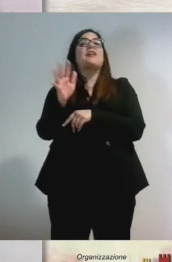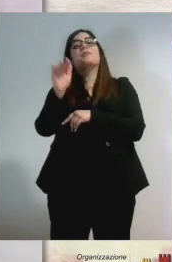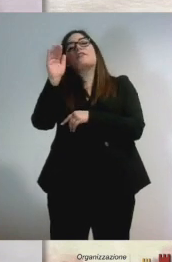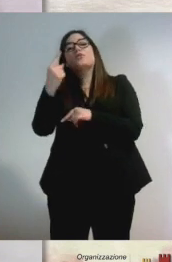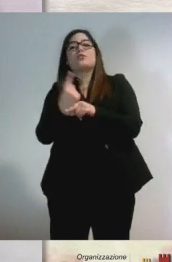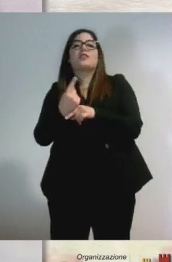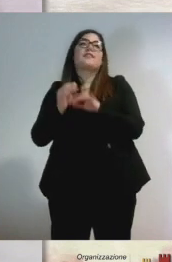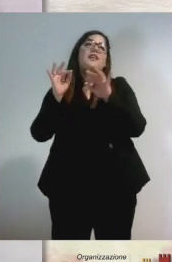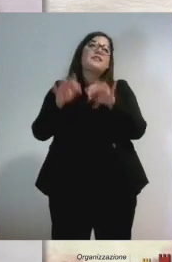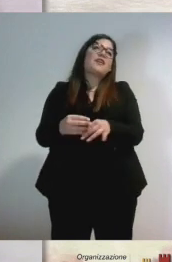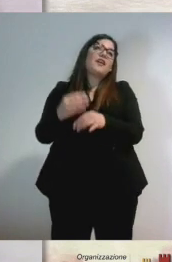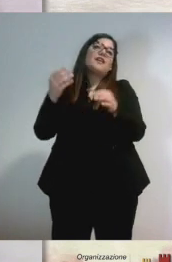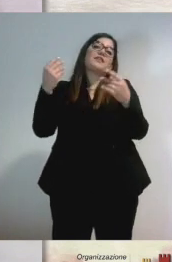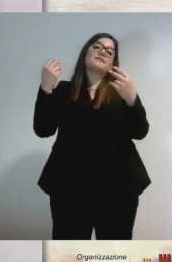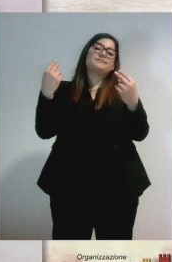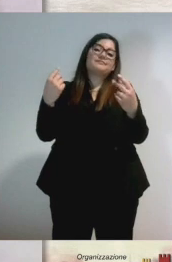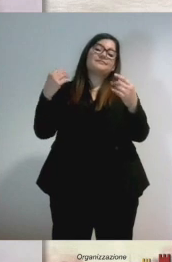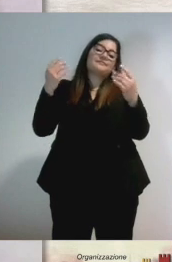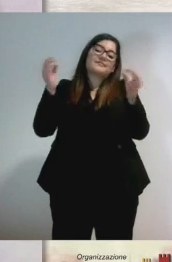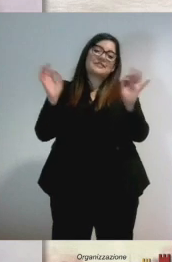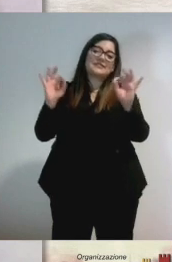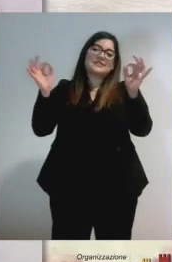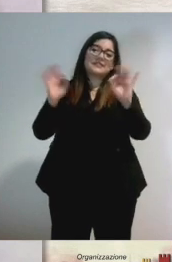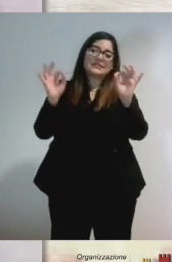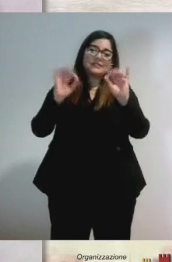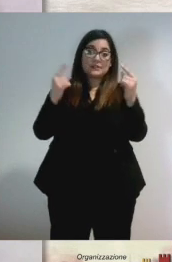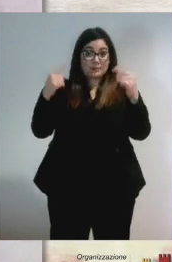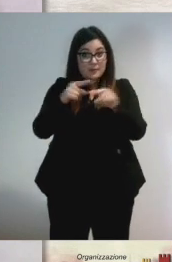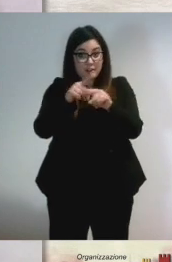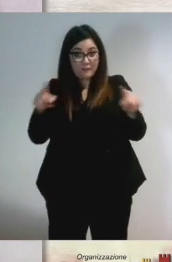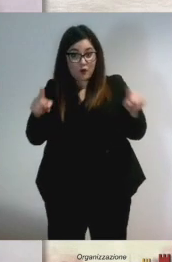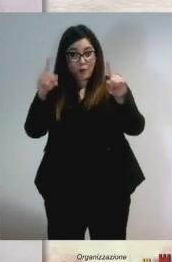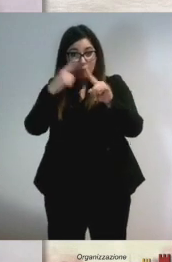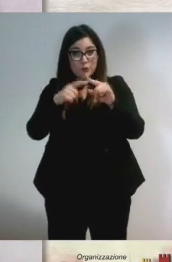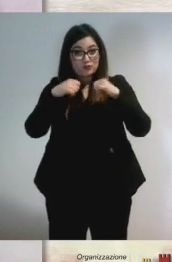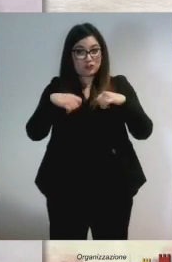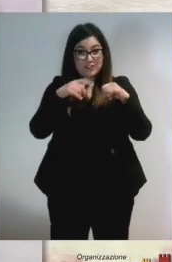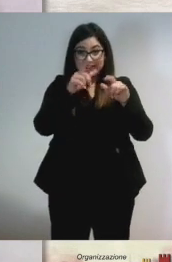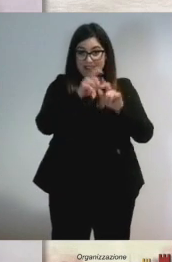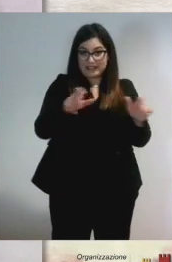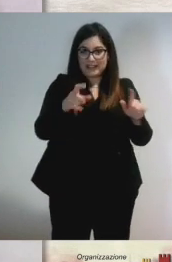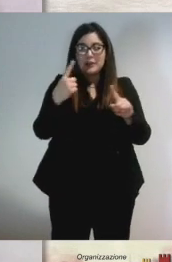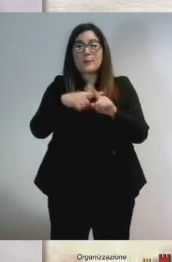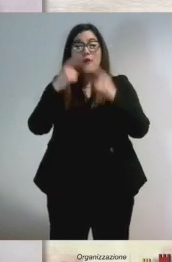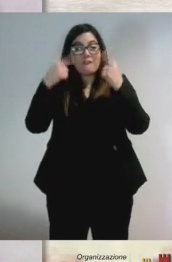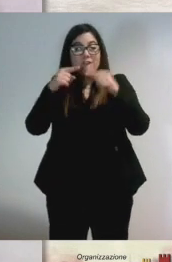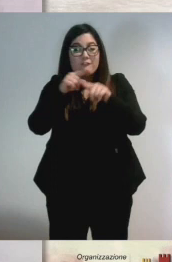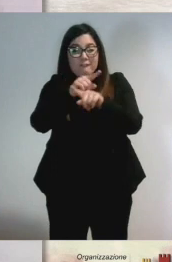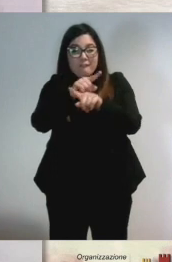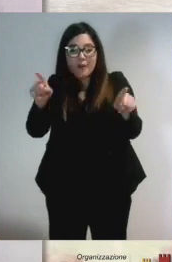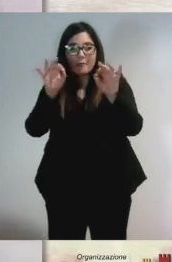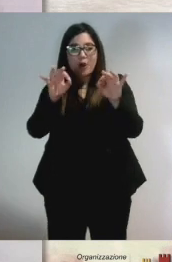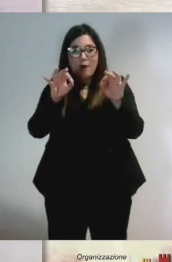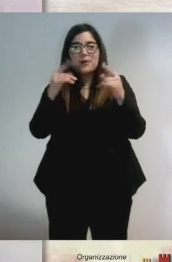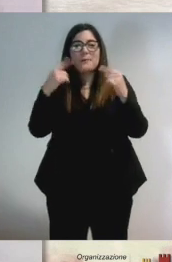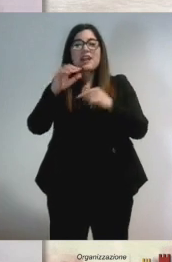arrivare voi per i vostri concittadini e sicuramente voi per l'associazione nazionale dei comuni italiani siete